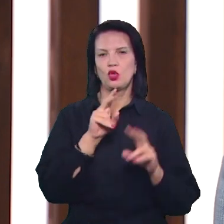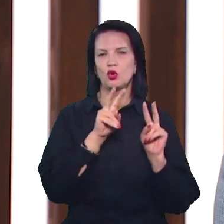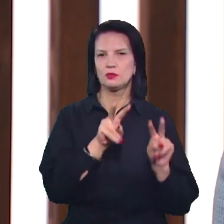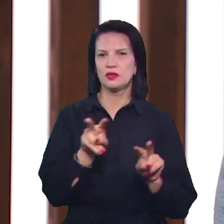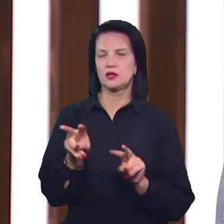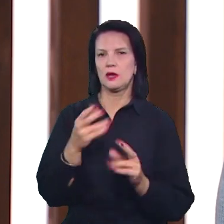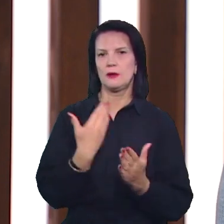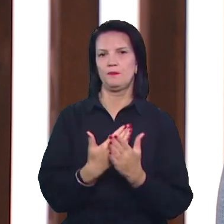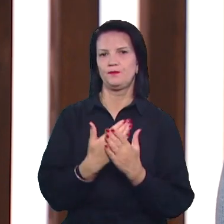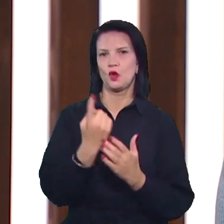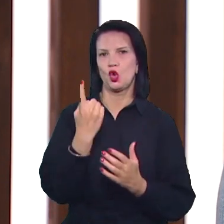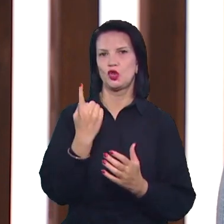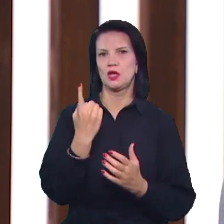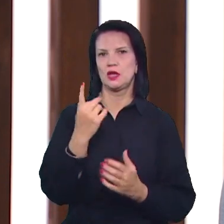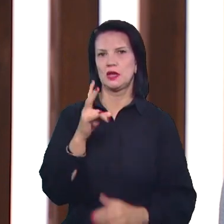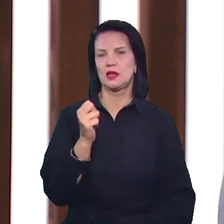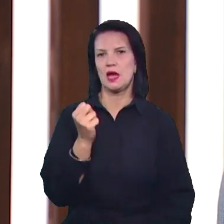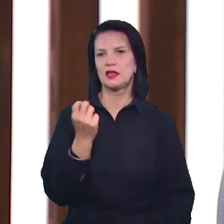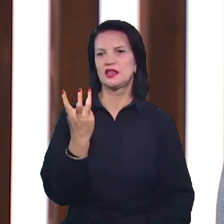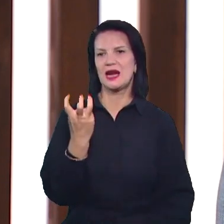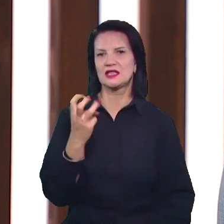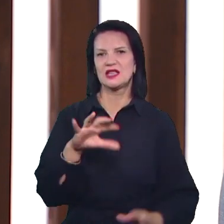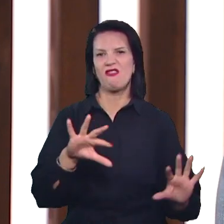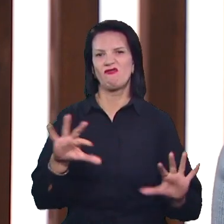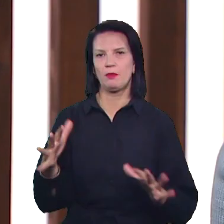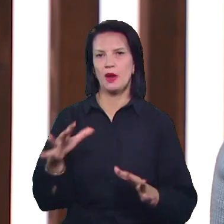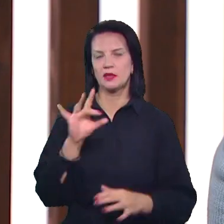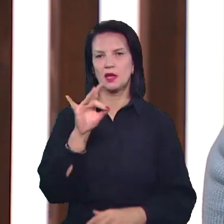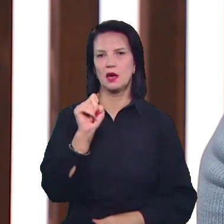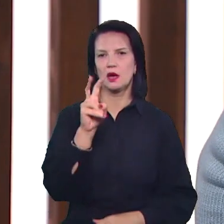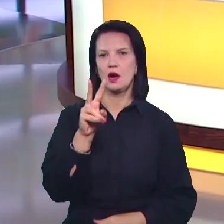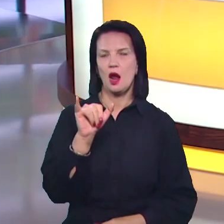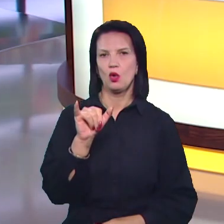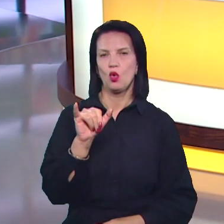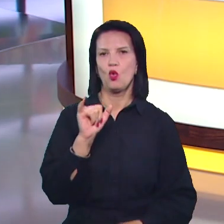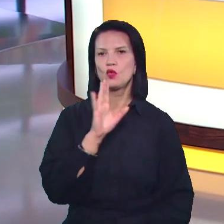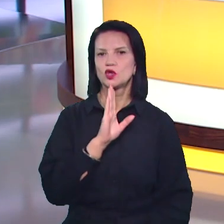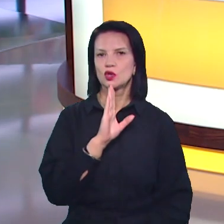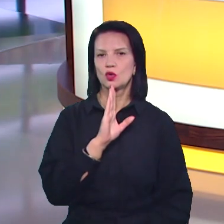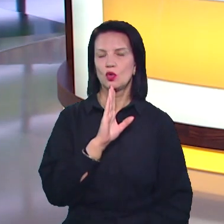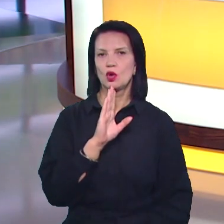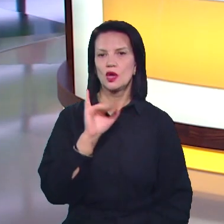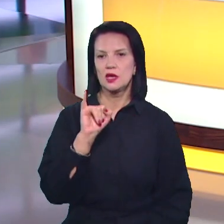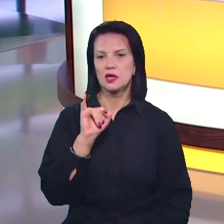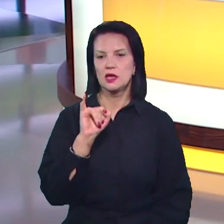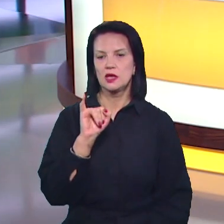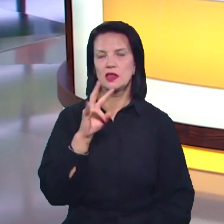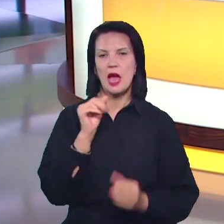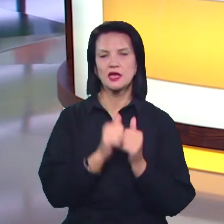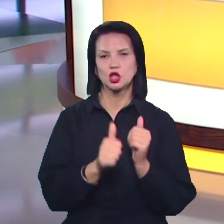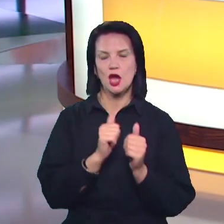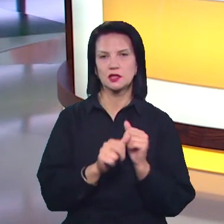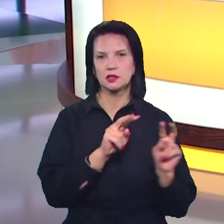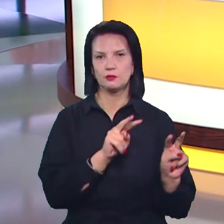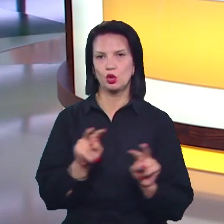десь 1 на 300 випадків раку молочної залози у жінок. І найчастіше ми